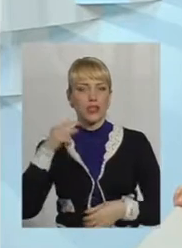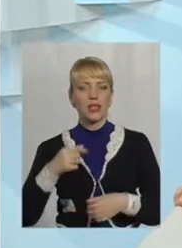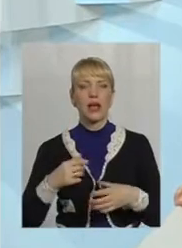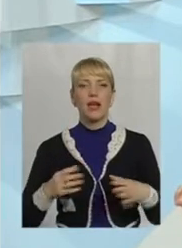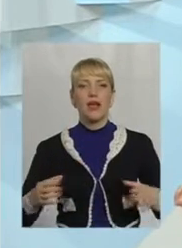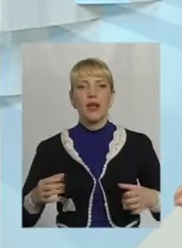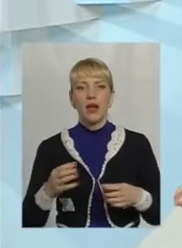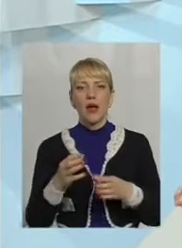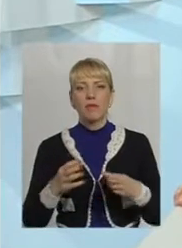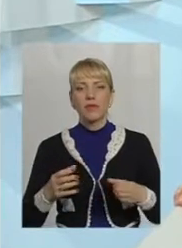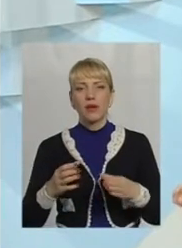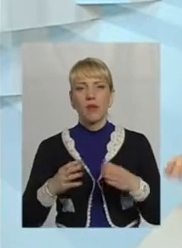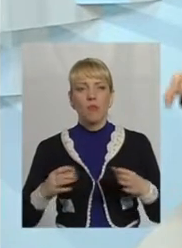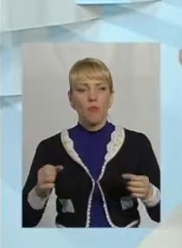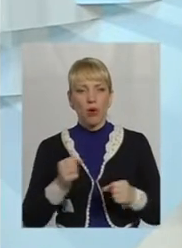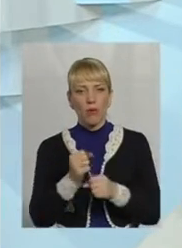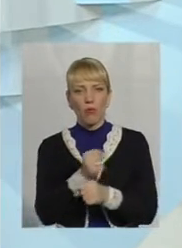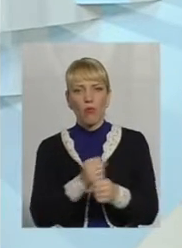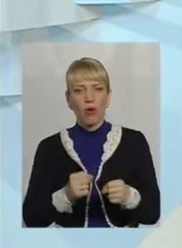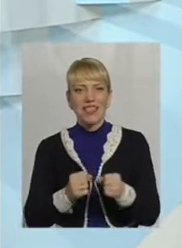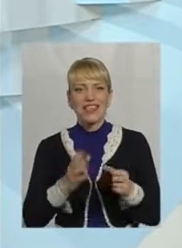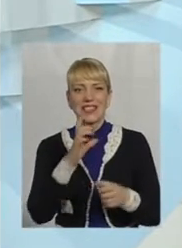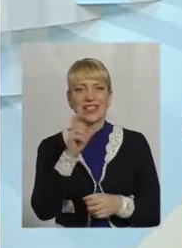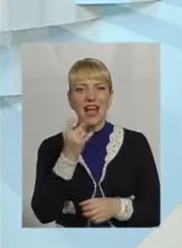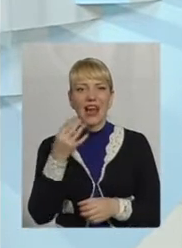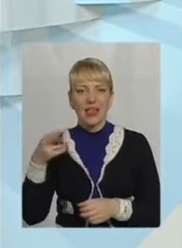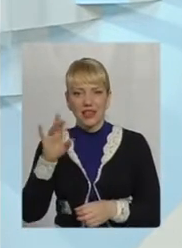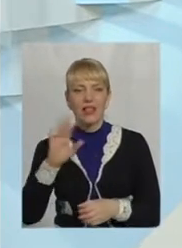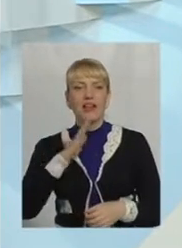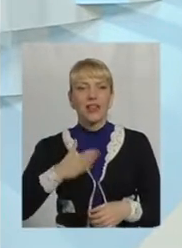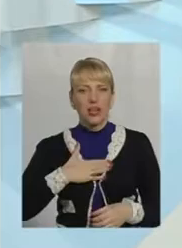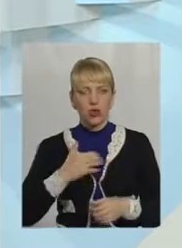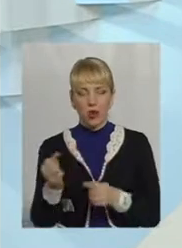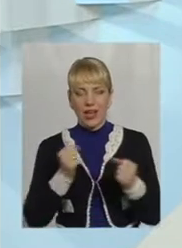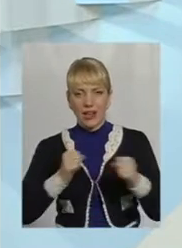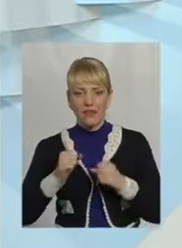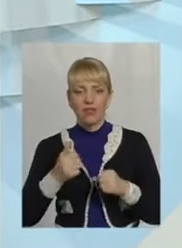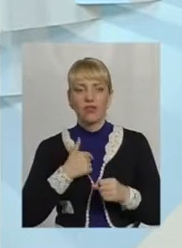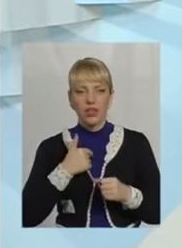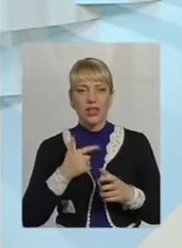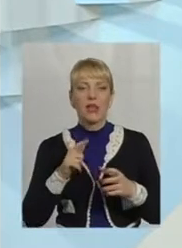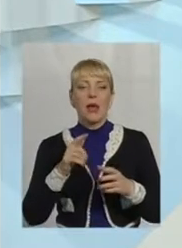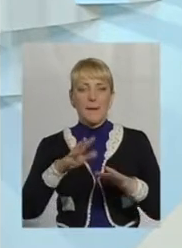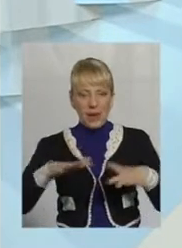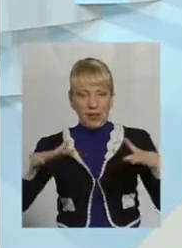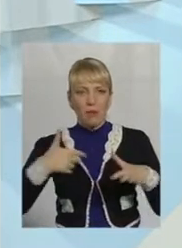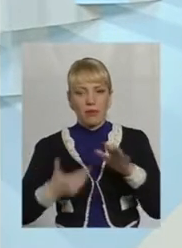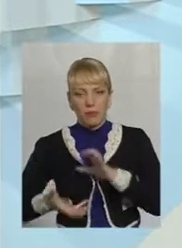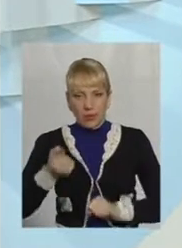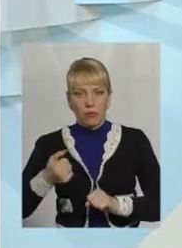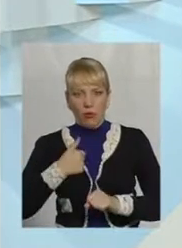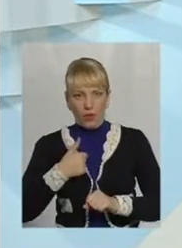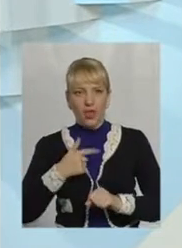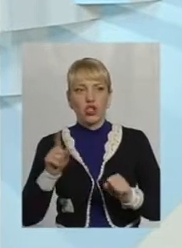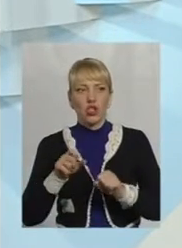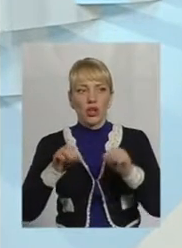боєзаряди для їх знищення. Я переконував і наше керівництво, і потім парламент мене підтримав у цій позиції рішенням, що лише